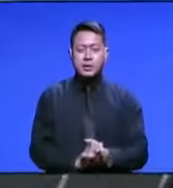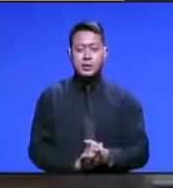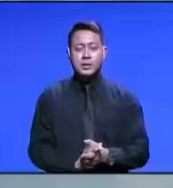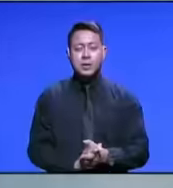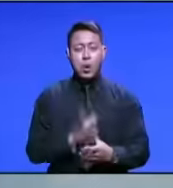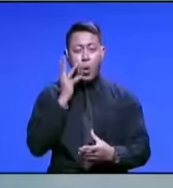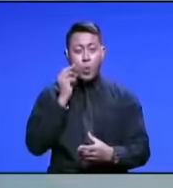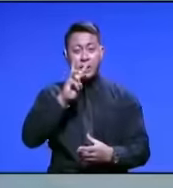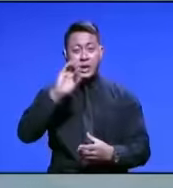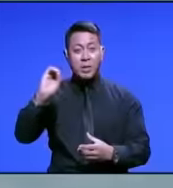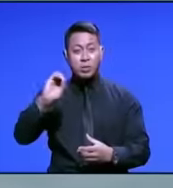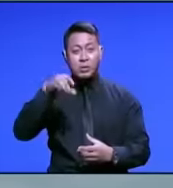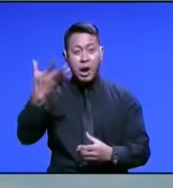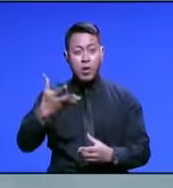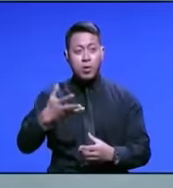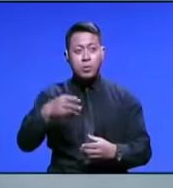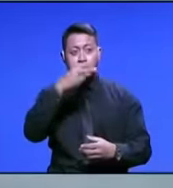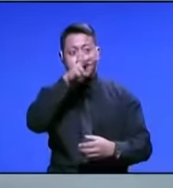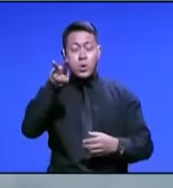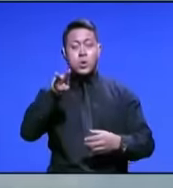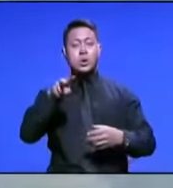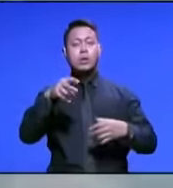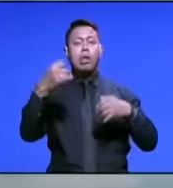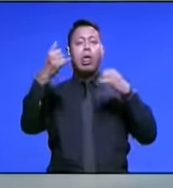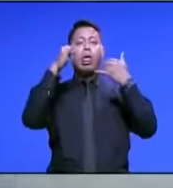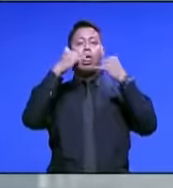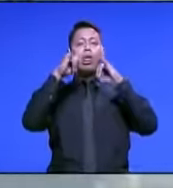30 tahun ini masih dalam kondisi mabuk.